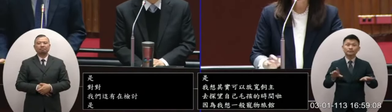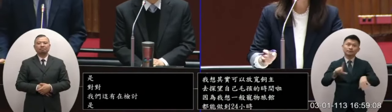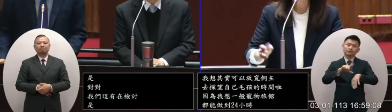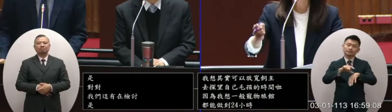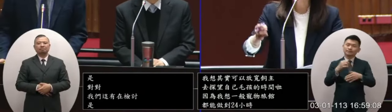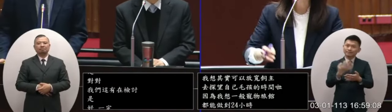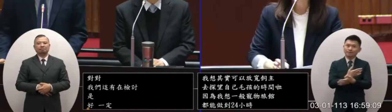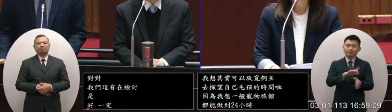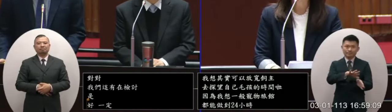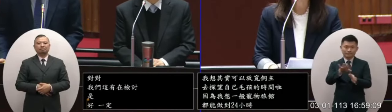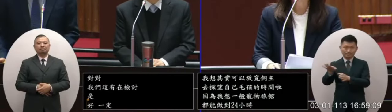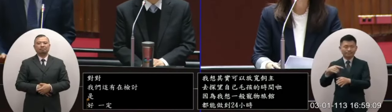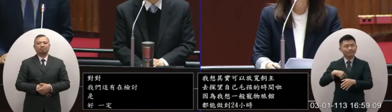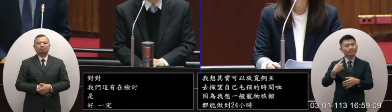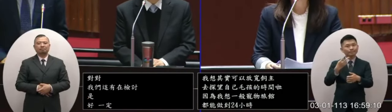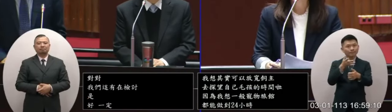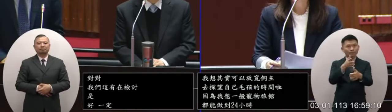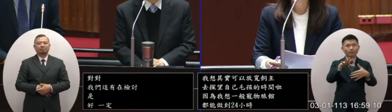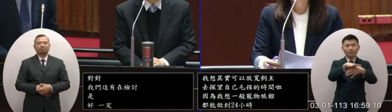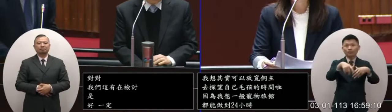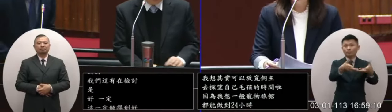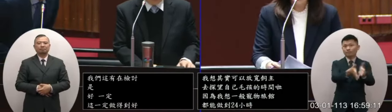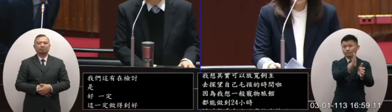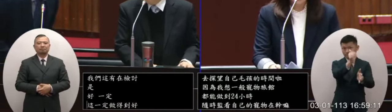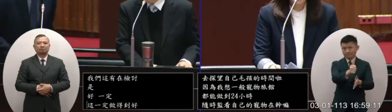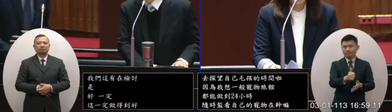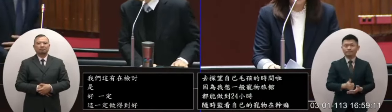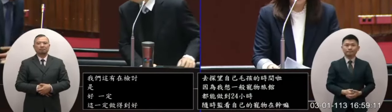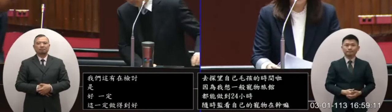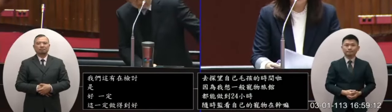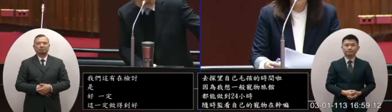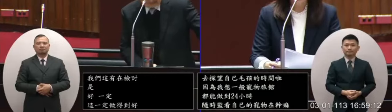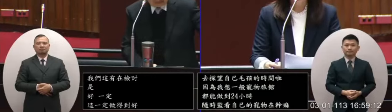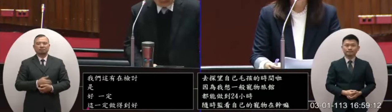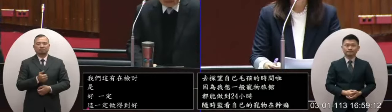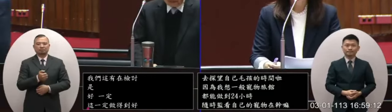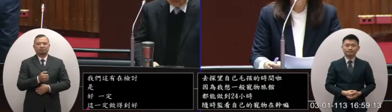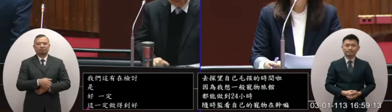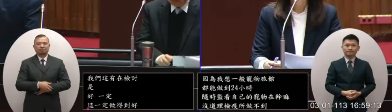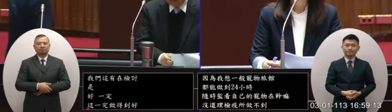间的关系，接下来我想请教一下那个文化部长。 好，谢谢。